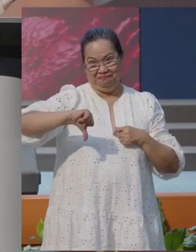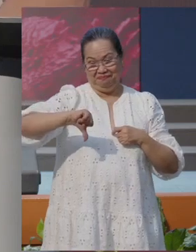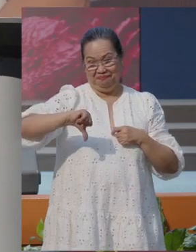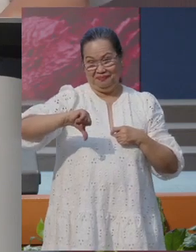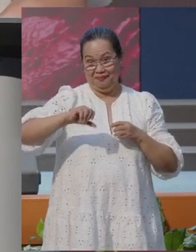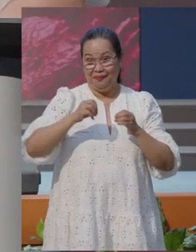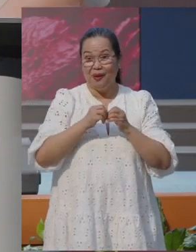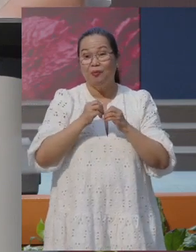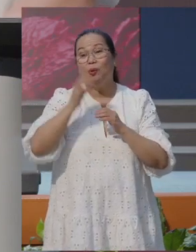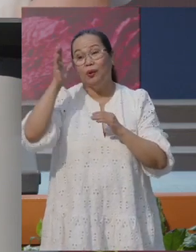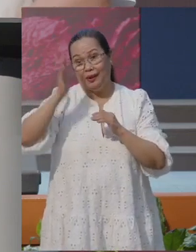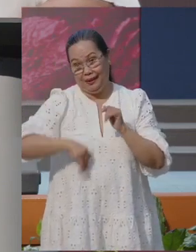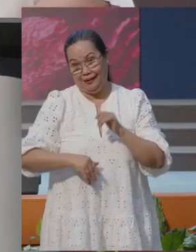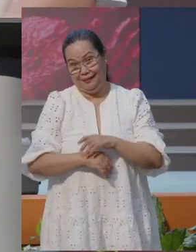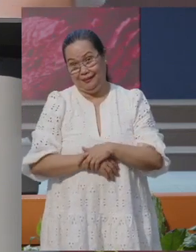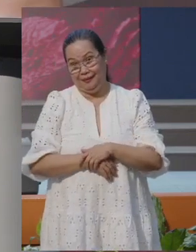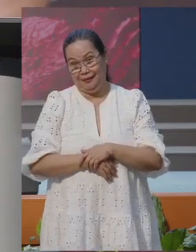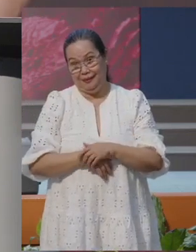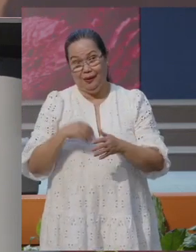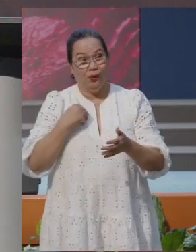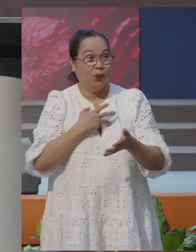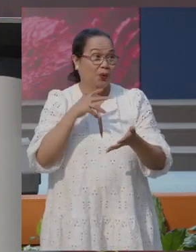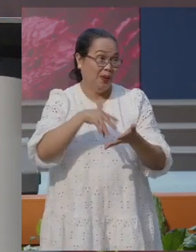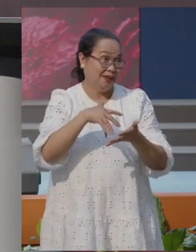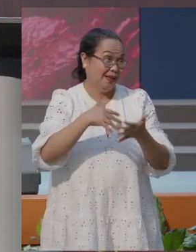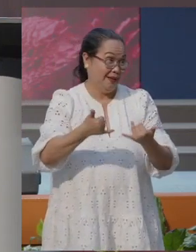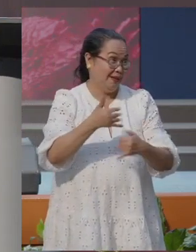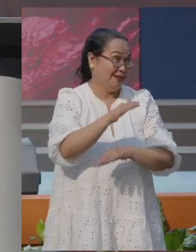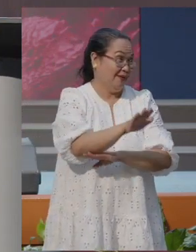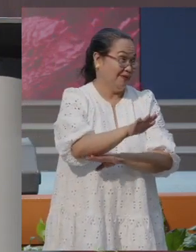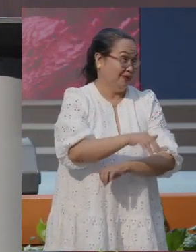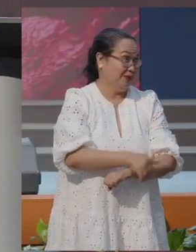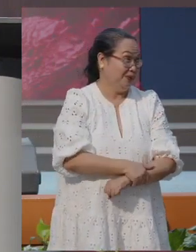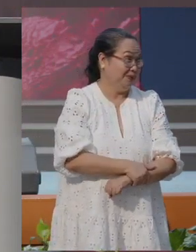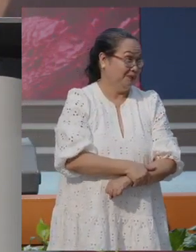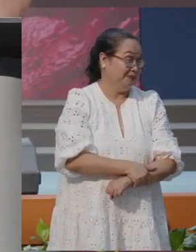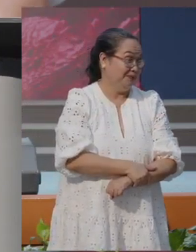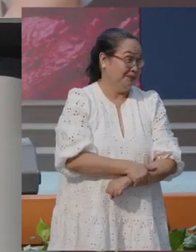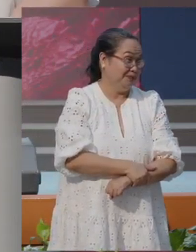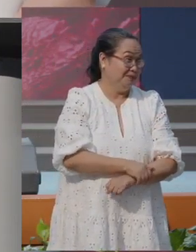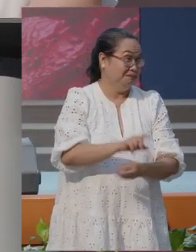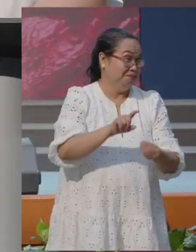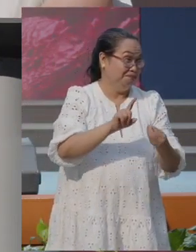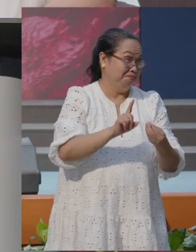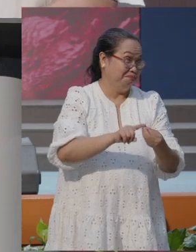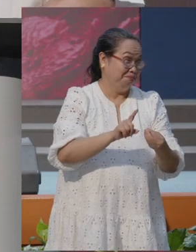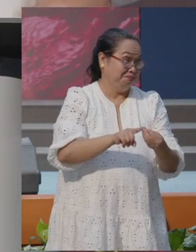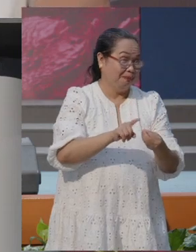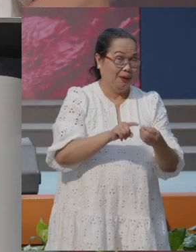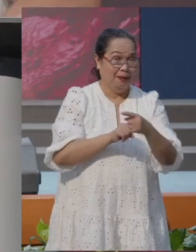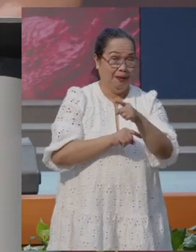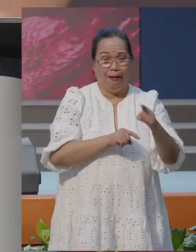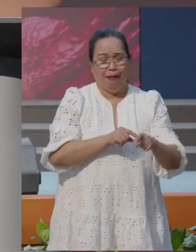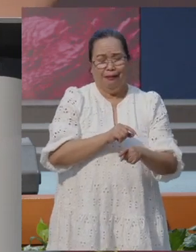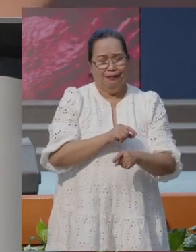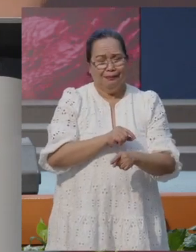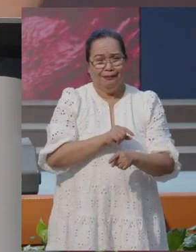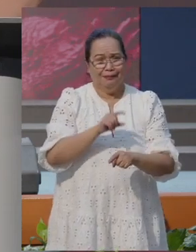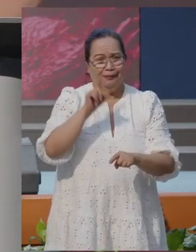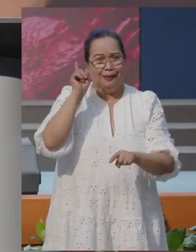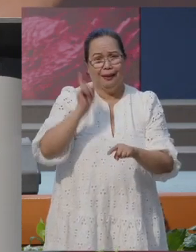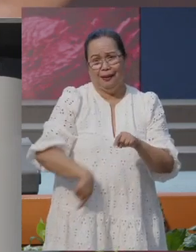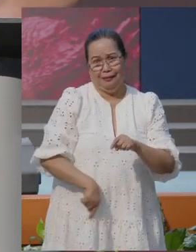Lalo naman, itong pag-aaralan natin ngayong hapong ito. Ito ang talagang taliwas sa ating